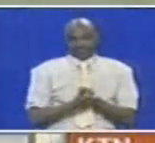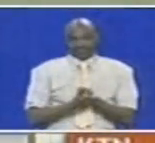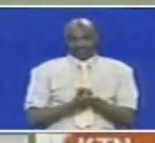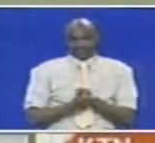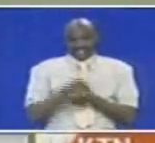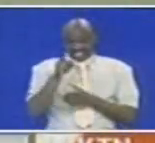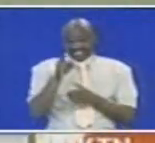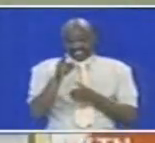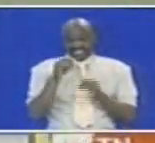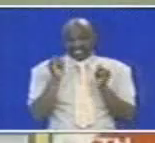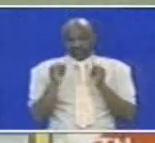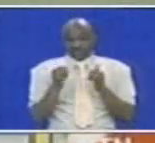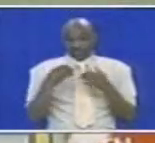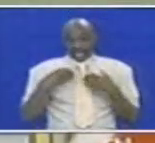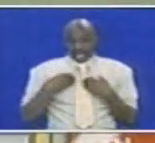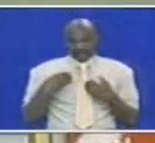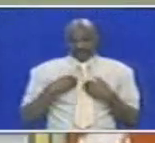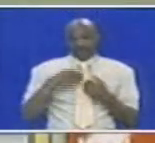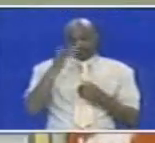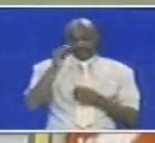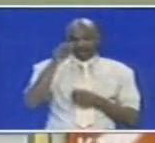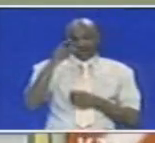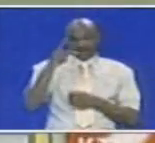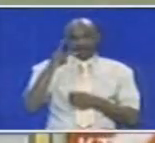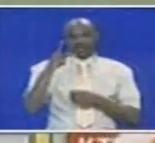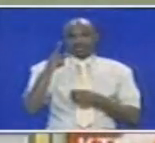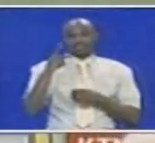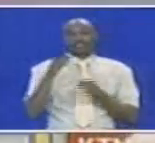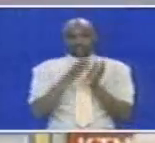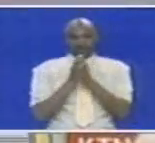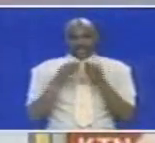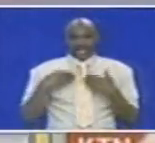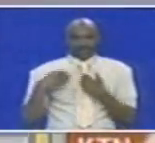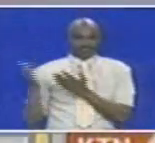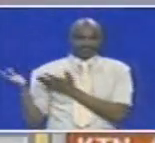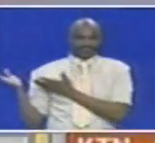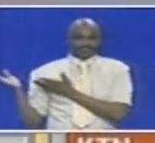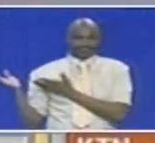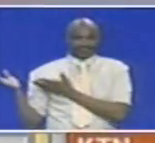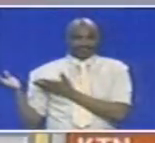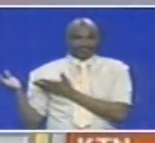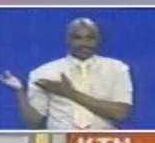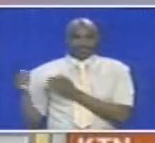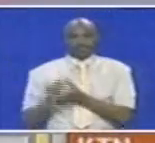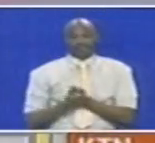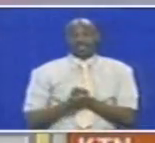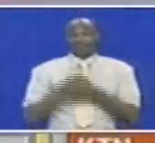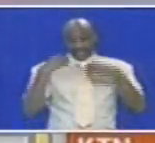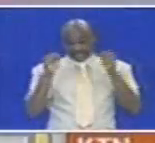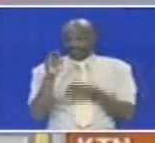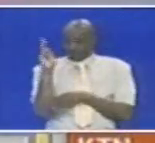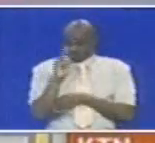Taarifa hiyo ni ya Frank Utieno. starting in the Rais Uhuru